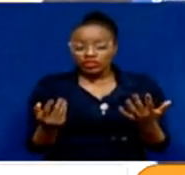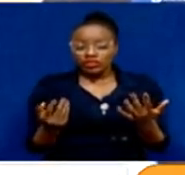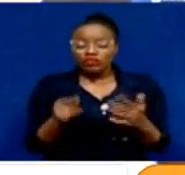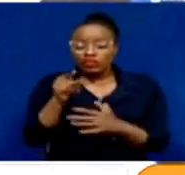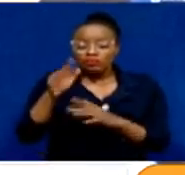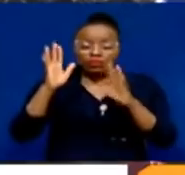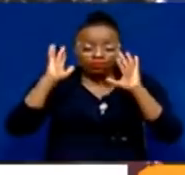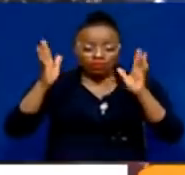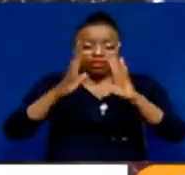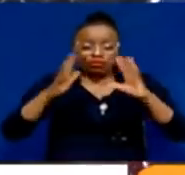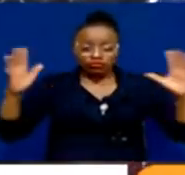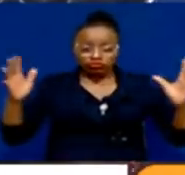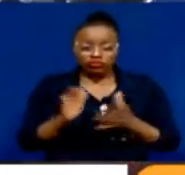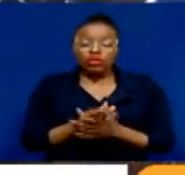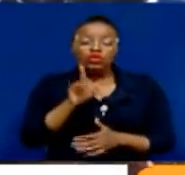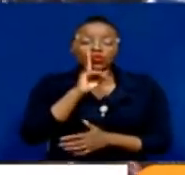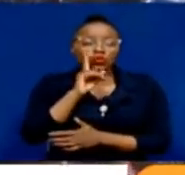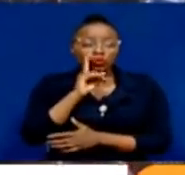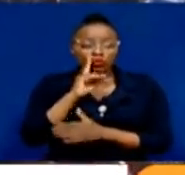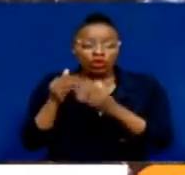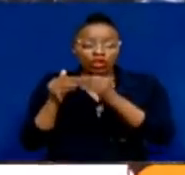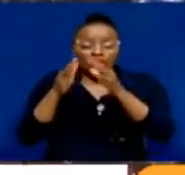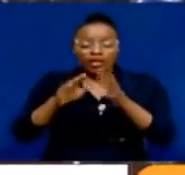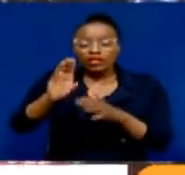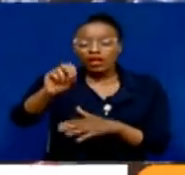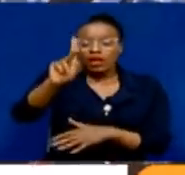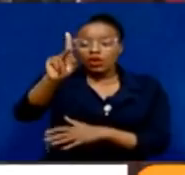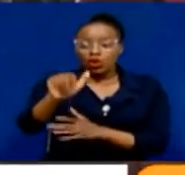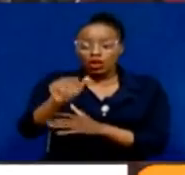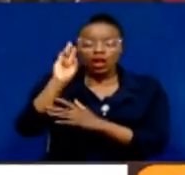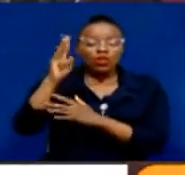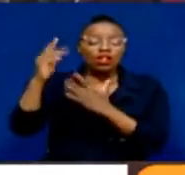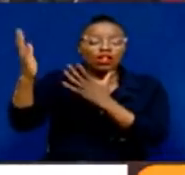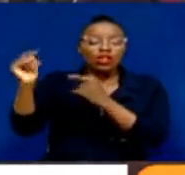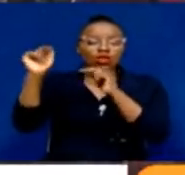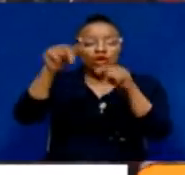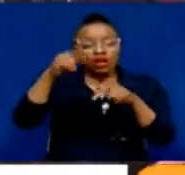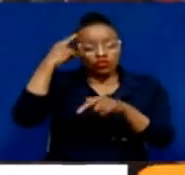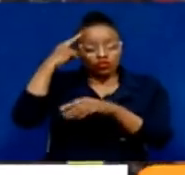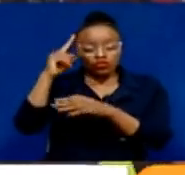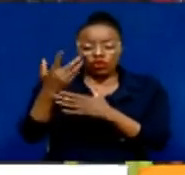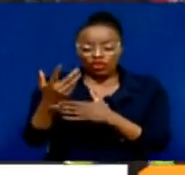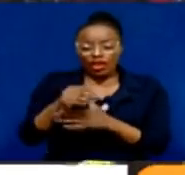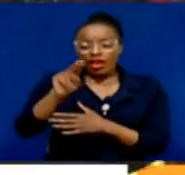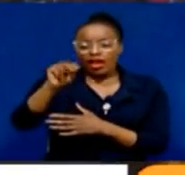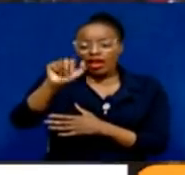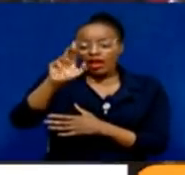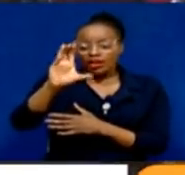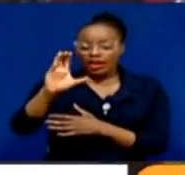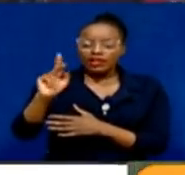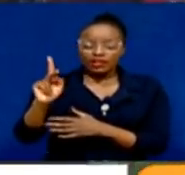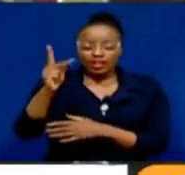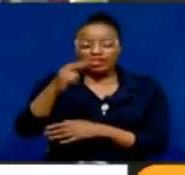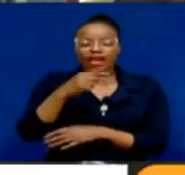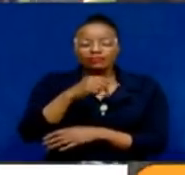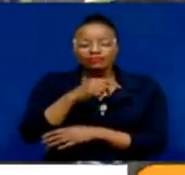itakuwa chama kubwa. Hapo kesho, viongozi wa Oka wanatarajiwa kuhudhuria hafla ya wajumbe wa chama cha NAK Kenya.